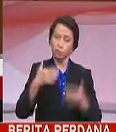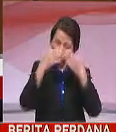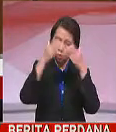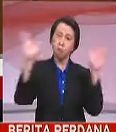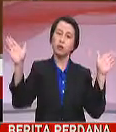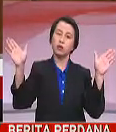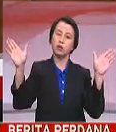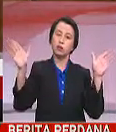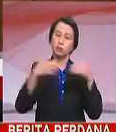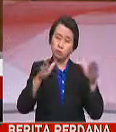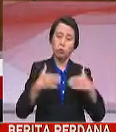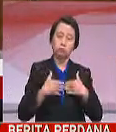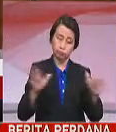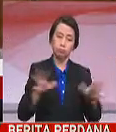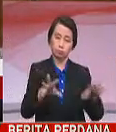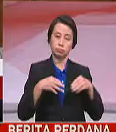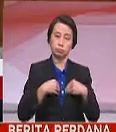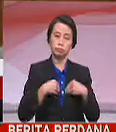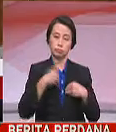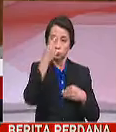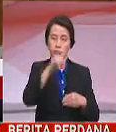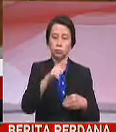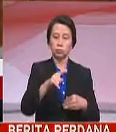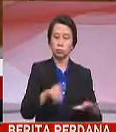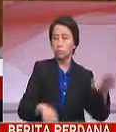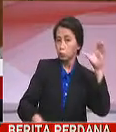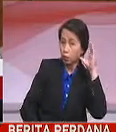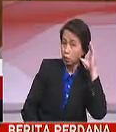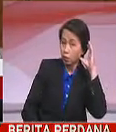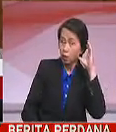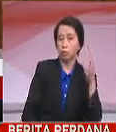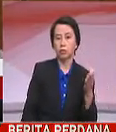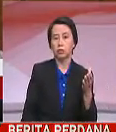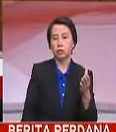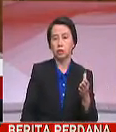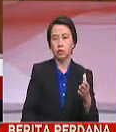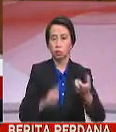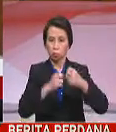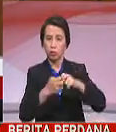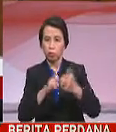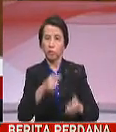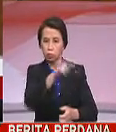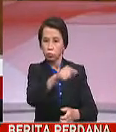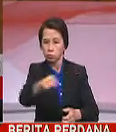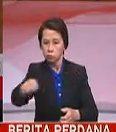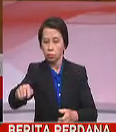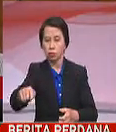dan berlapang dada untuk mendengar isu-isu mereka,